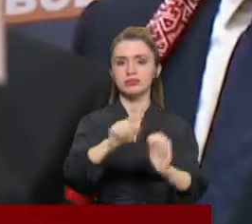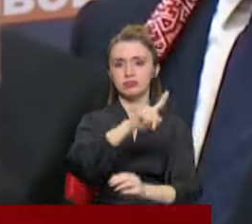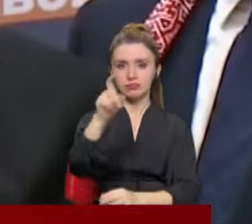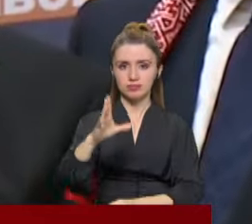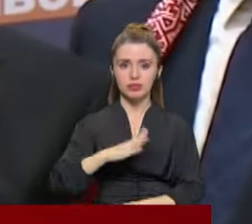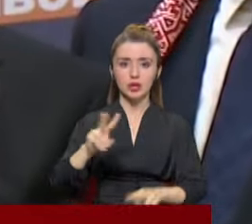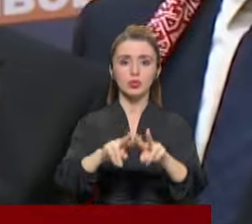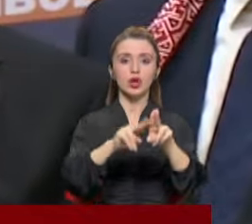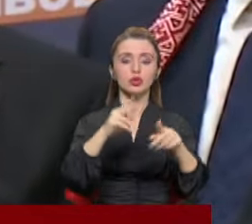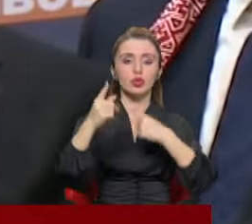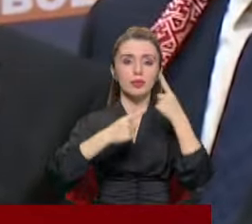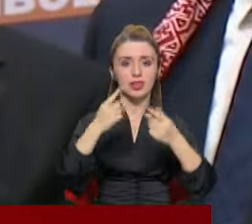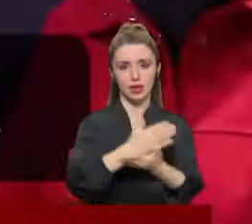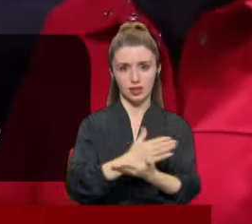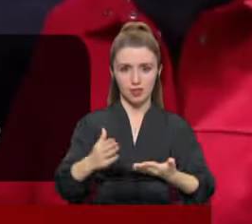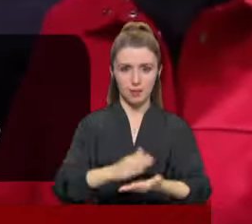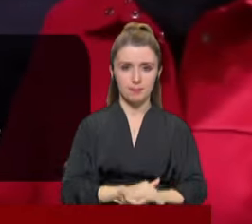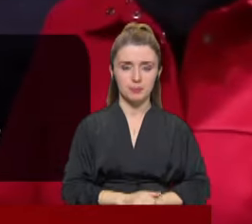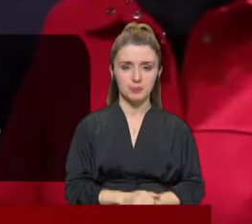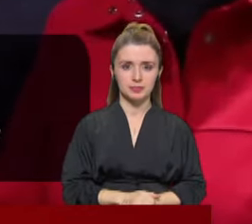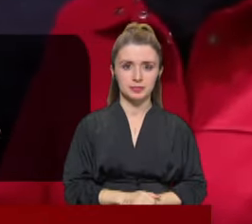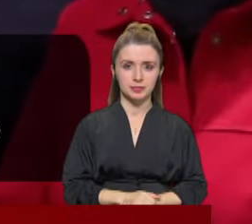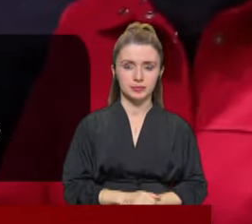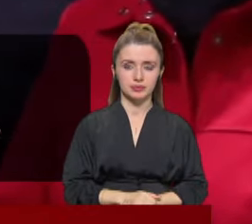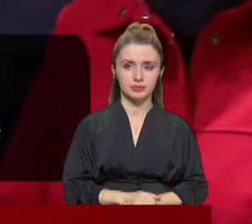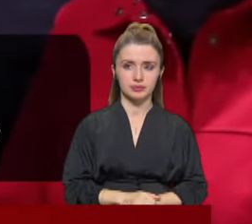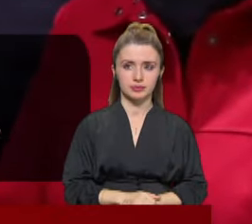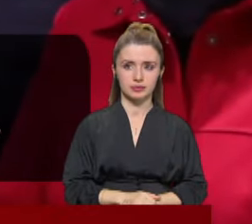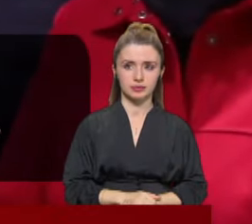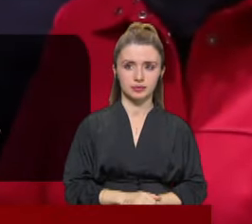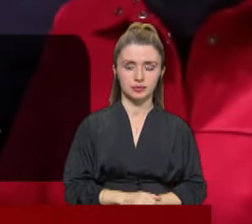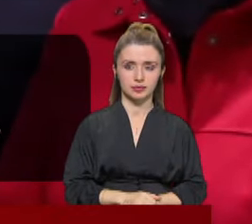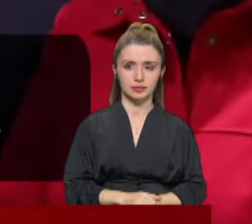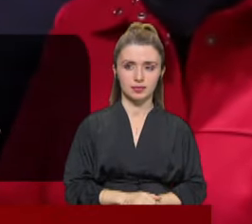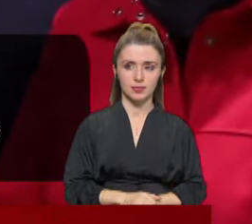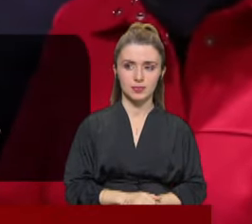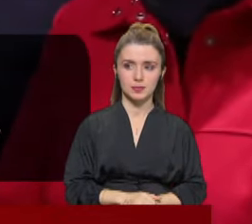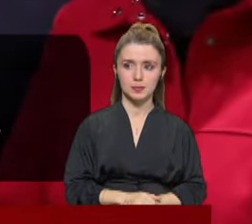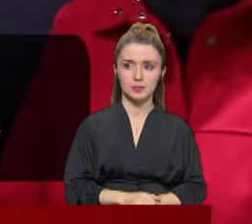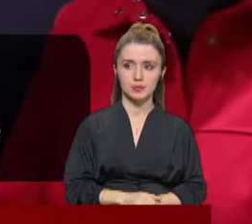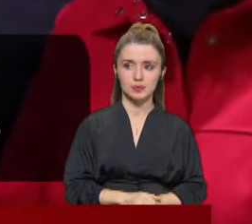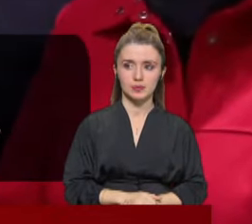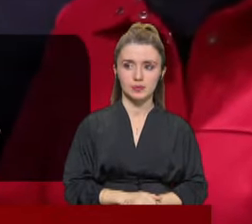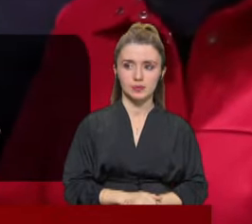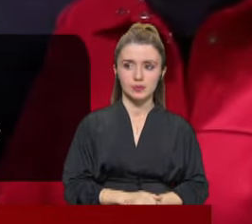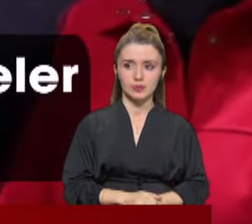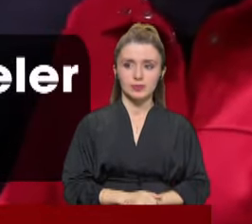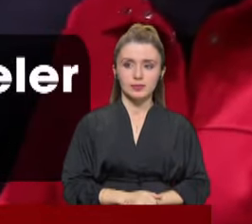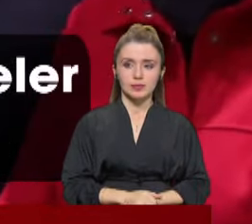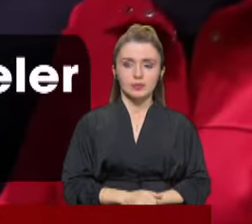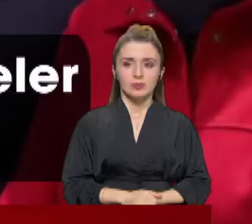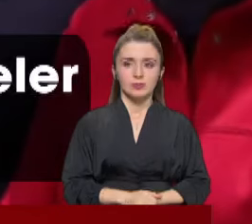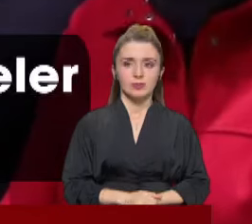geldi. Murat Kurum iddiasını sürdürdü. Demin adayı da var. Meral Danış Beşiktaş'ın seçmeninizden oy alacağını mı düşünüyorsunuz?